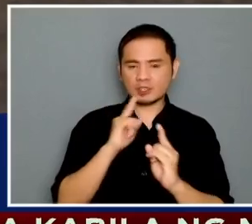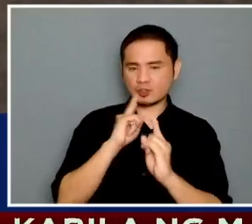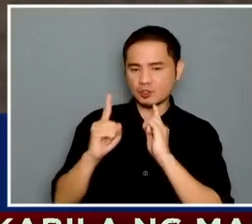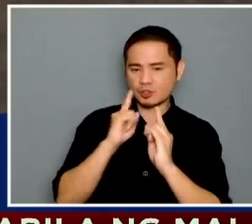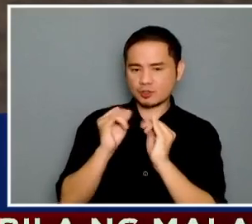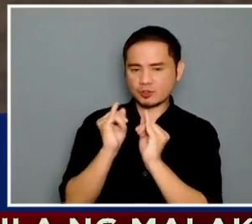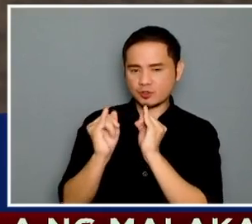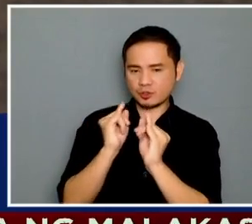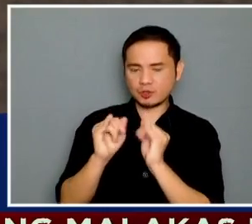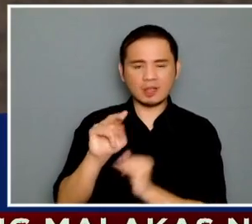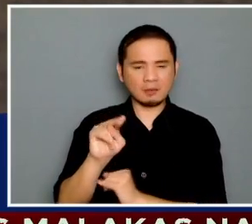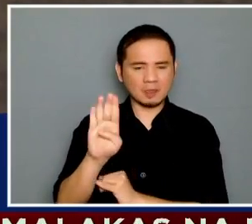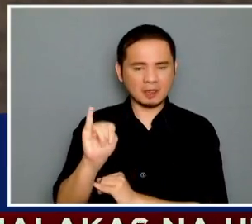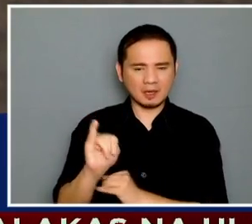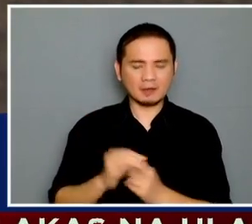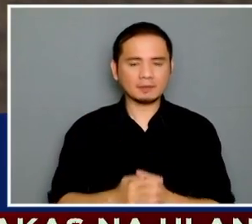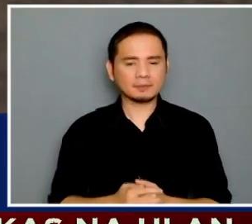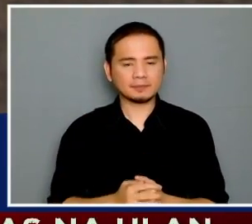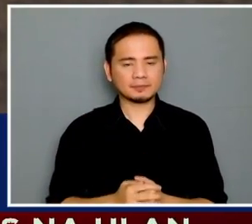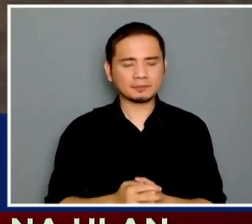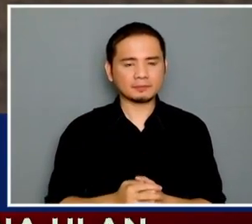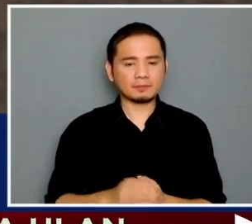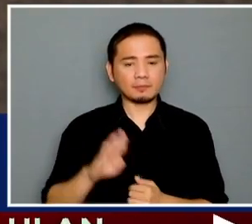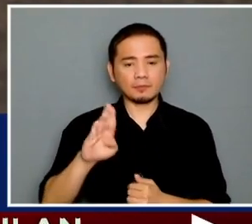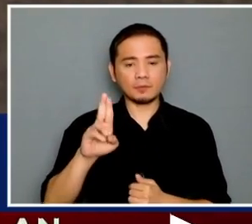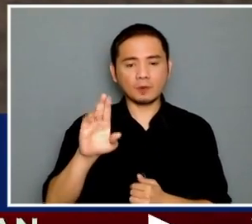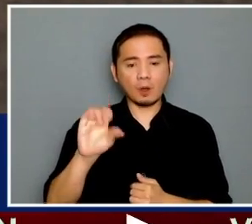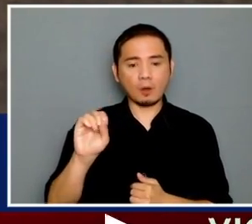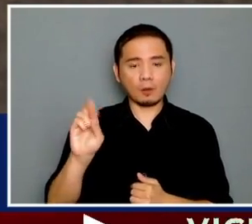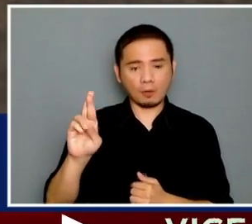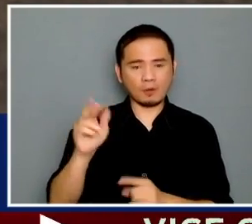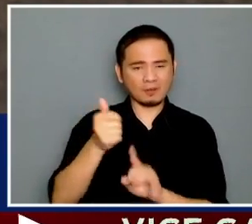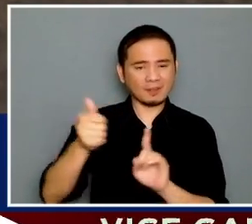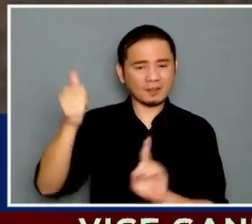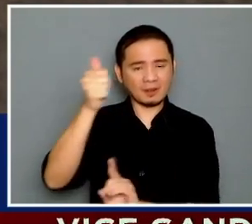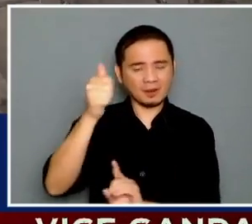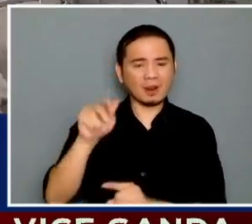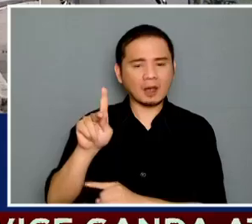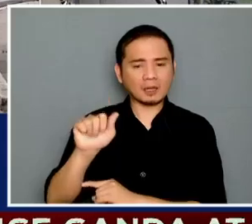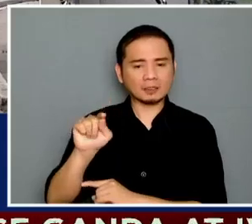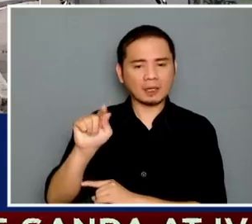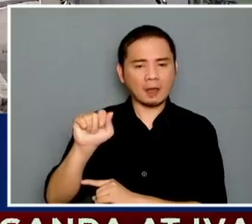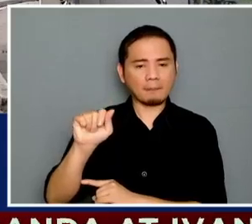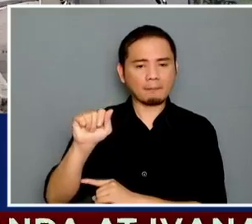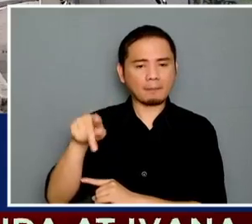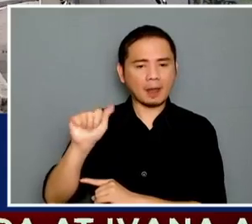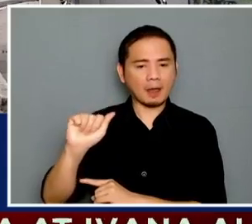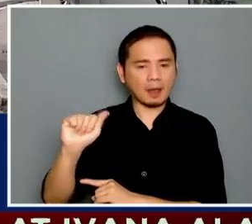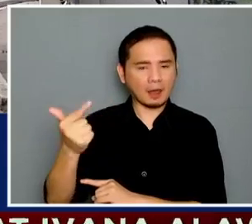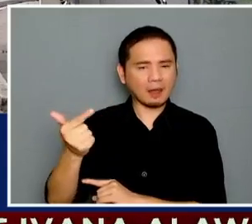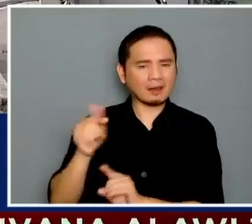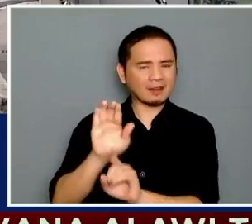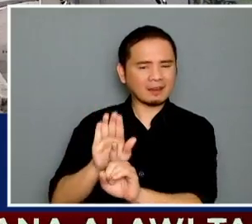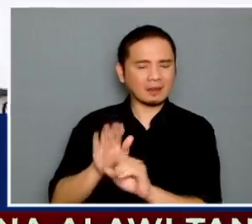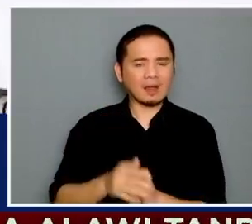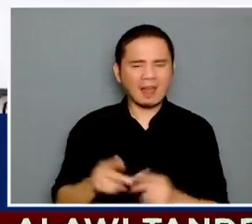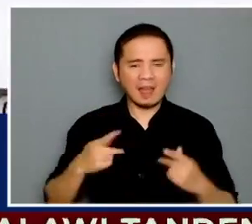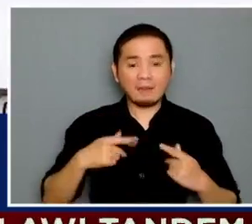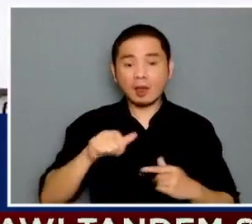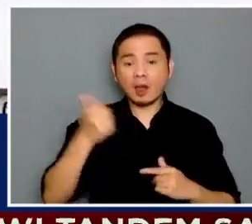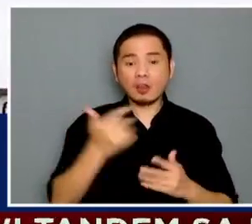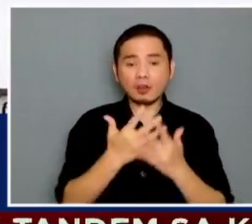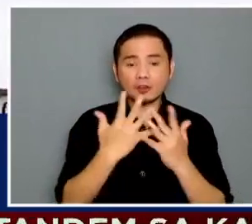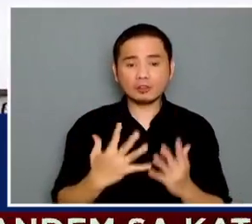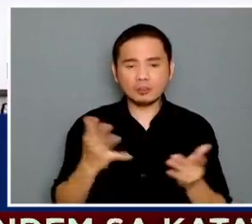lang sinabi ni Bureau of Corrections Acting Director General Gregorio Katapang Jr. na may iba pang mga presong nais magsiwalat